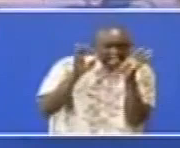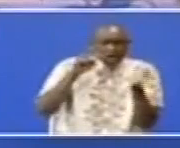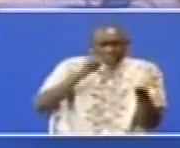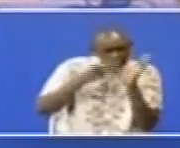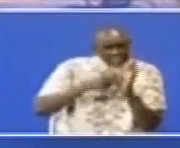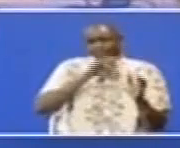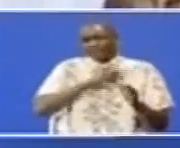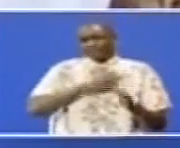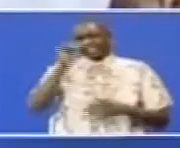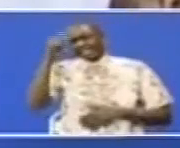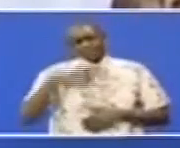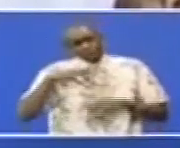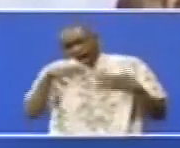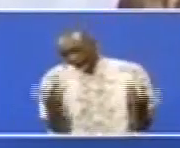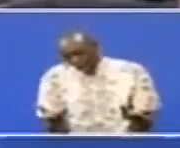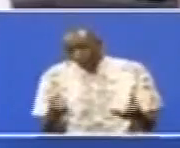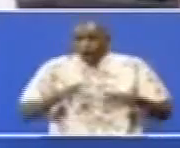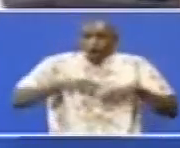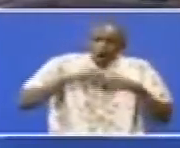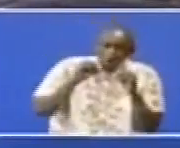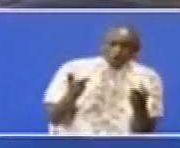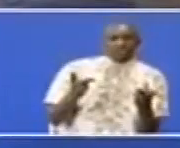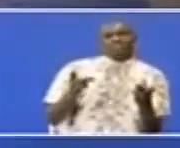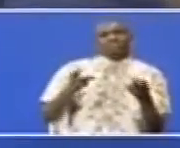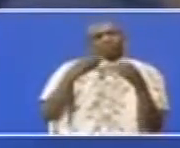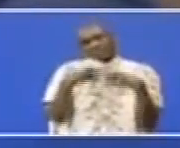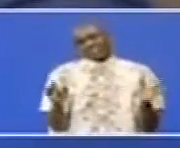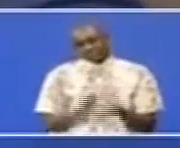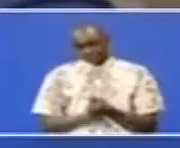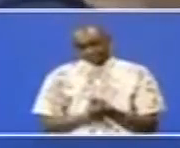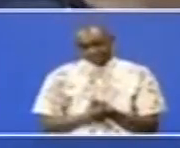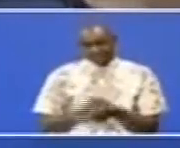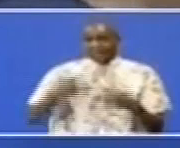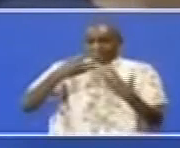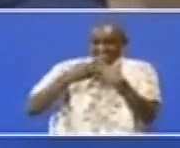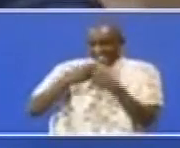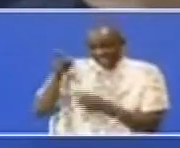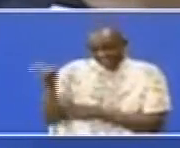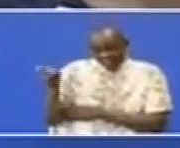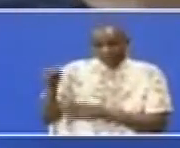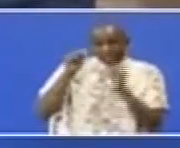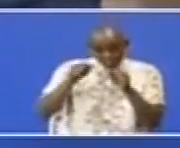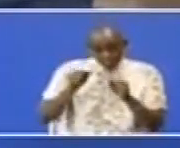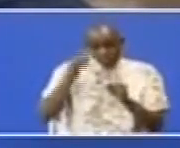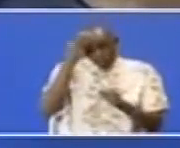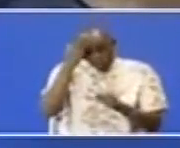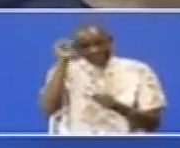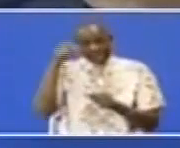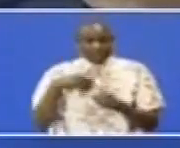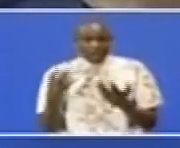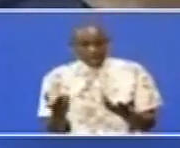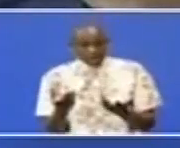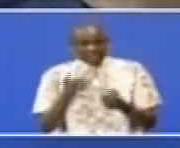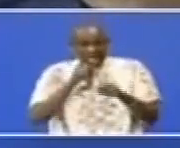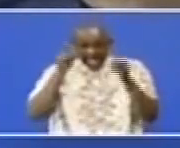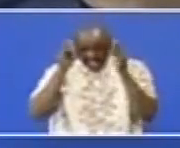huu utafaidi pakubwa wa Kenya au itakuwa gushi. Ni mashine ambayo inatathmini pakubwa mustakabali wa Kenya, hasa